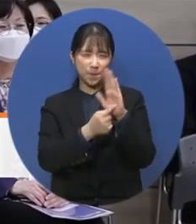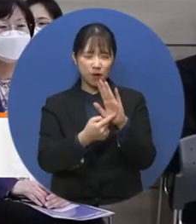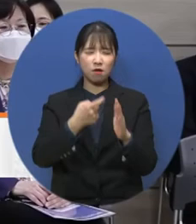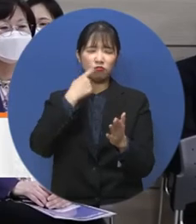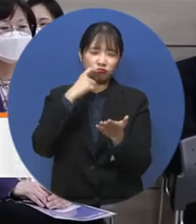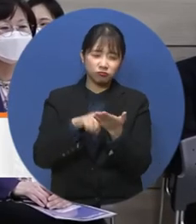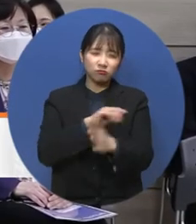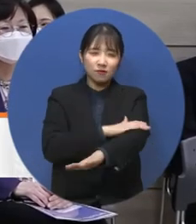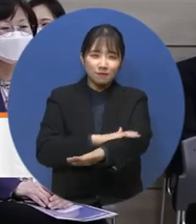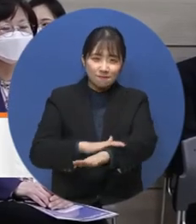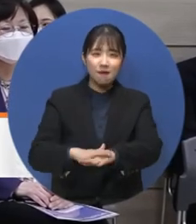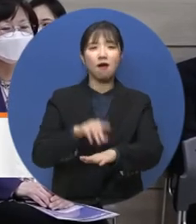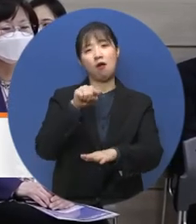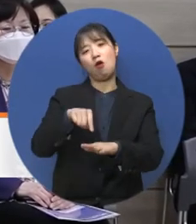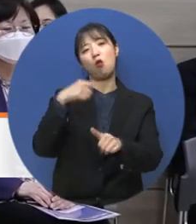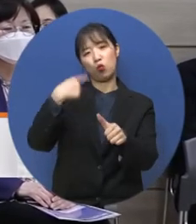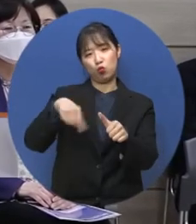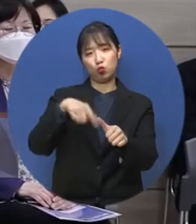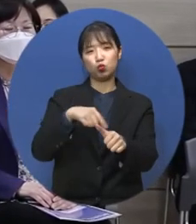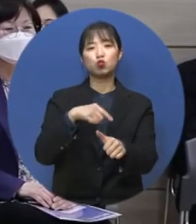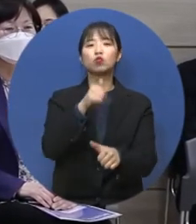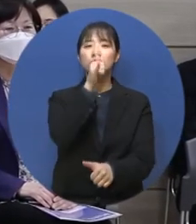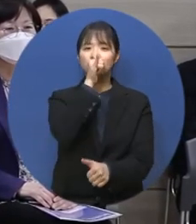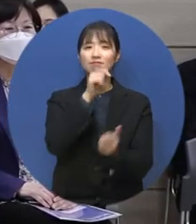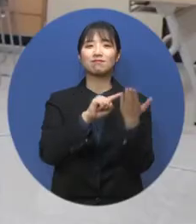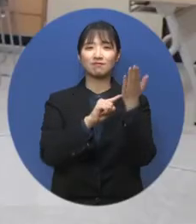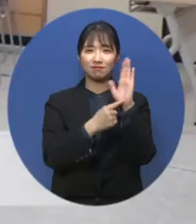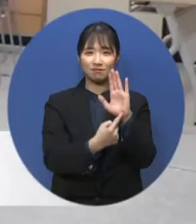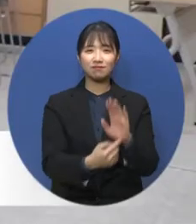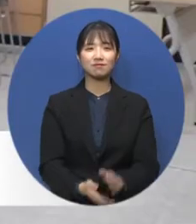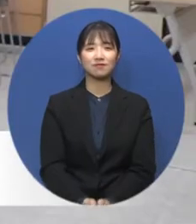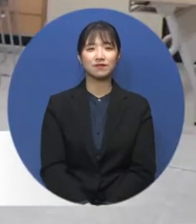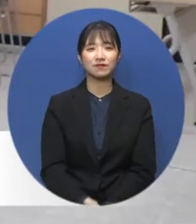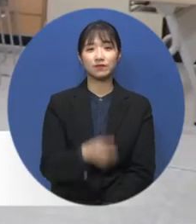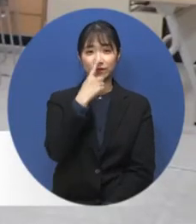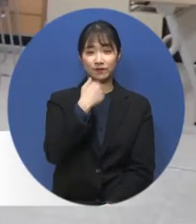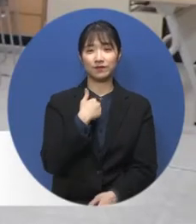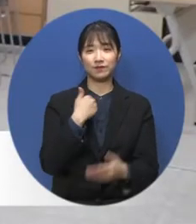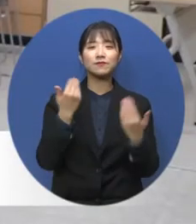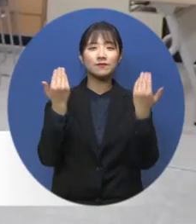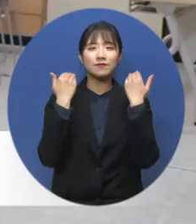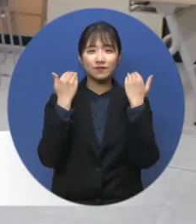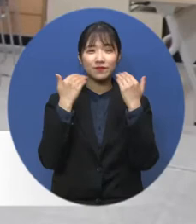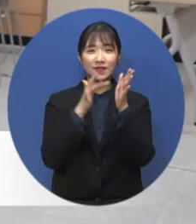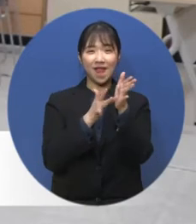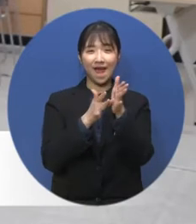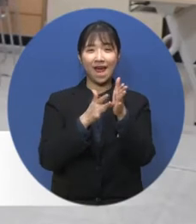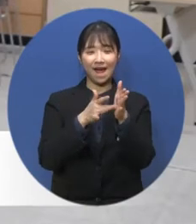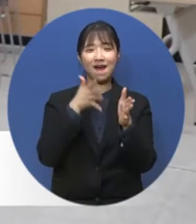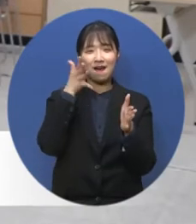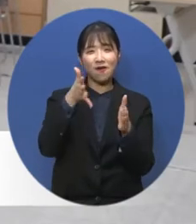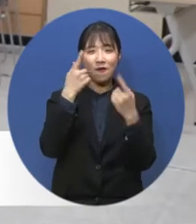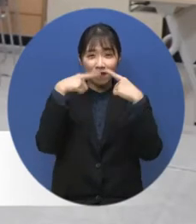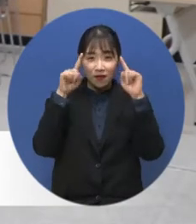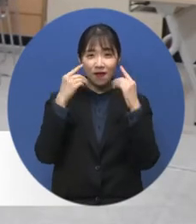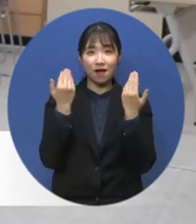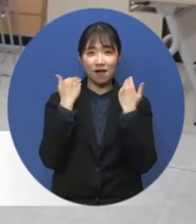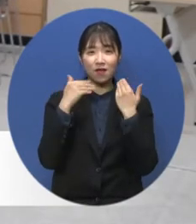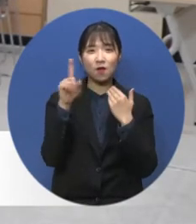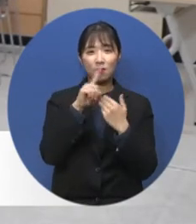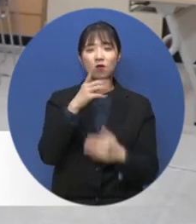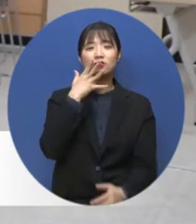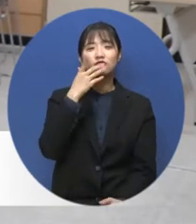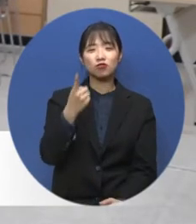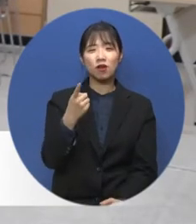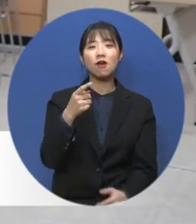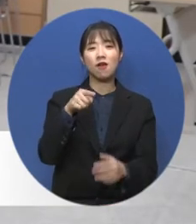교육 시스템으로 성장할 수 있었다고 말했습니다. 저희 순천대학교 약학대학은 순천 주민의